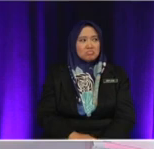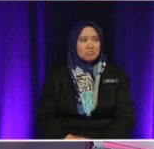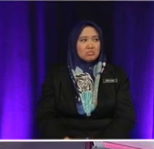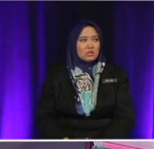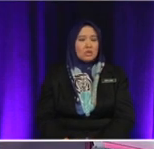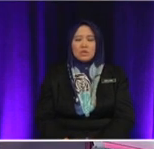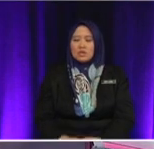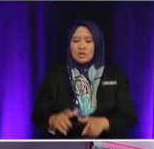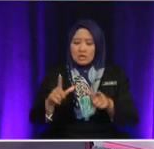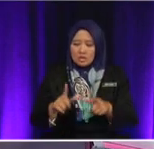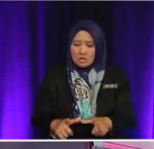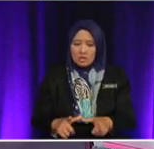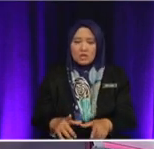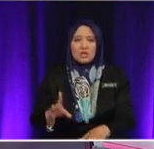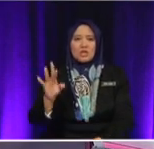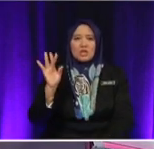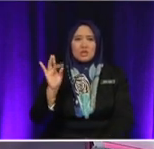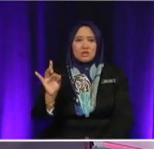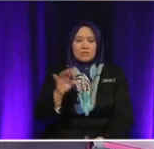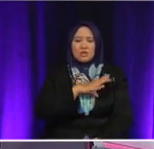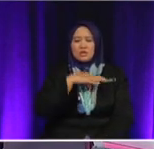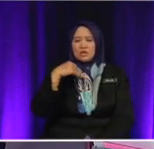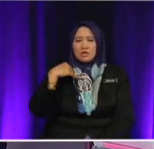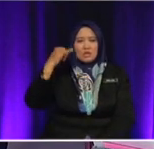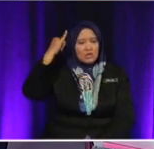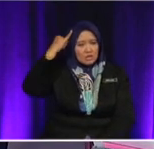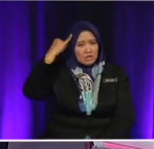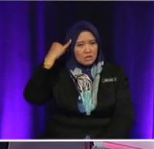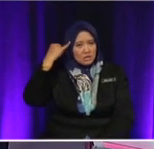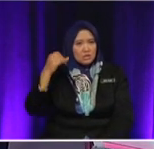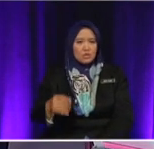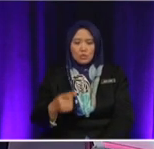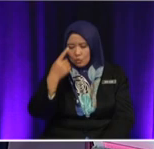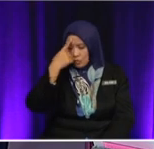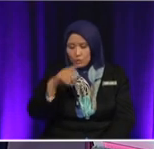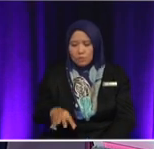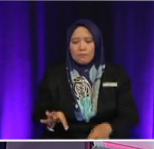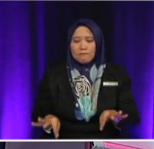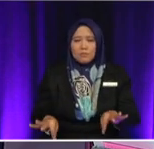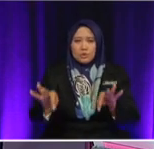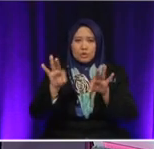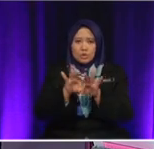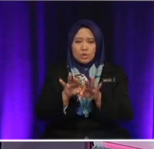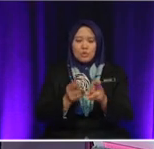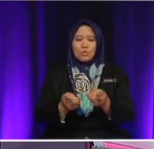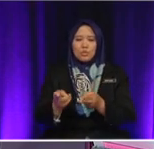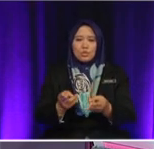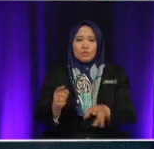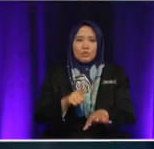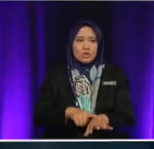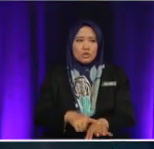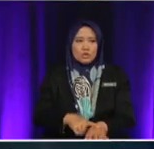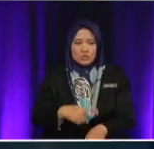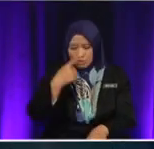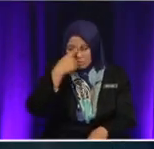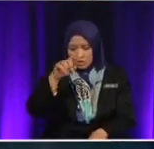markah. Jadi kenalah berikan idea ataupun pentingnya pengurusan masa kepada Encik Fauzi. Semua sekali cikgu